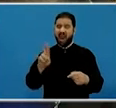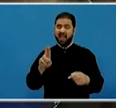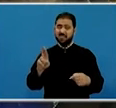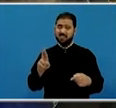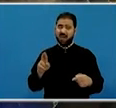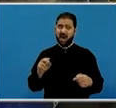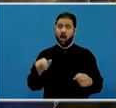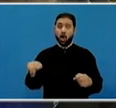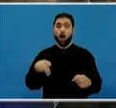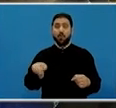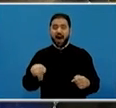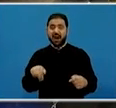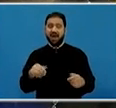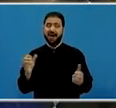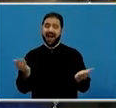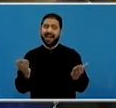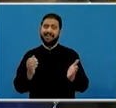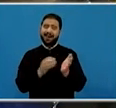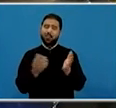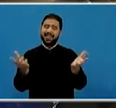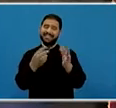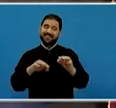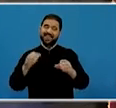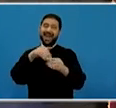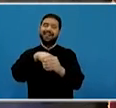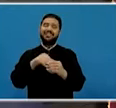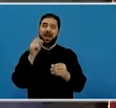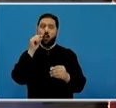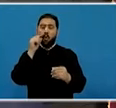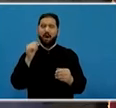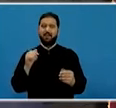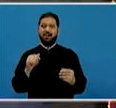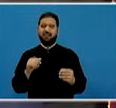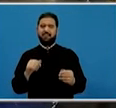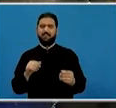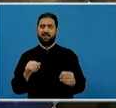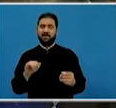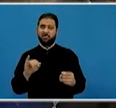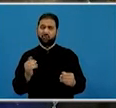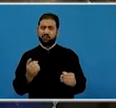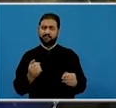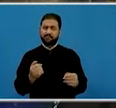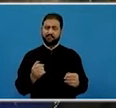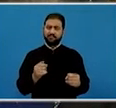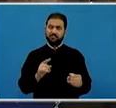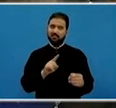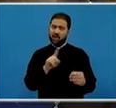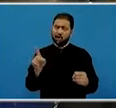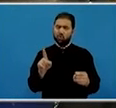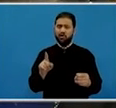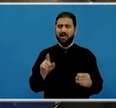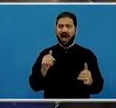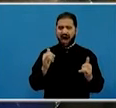oameni. Deci societatea actuală nu sprijină foarte mult aceste relații firești și relații normale și